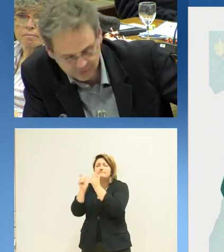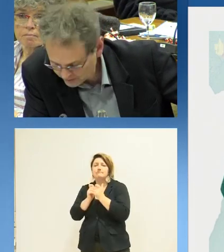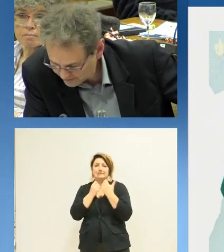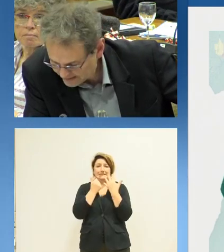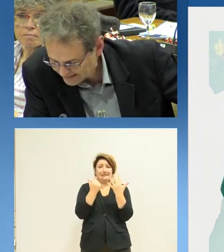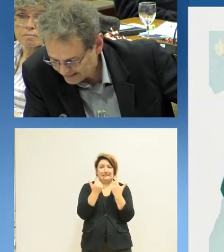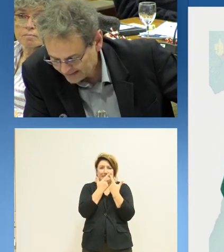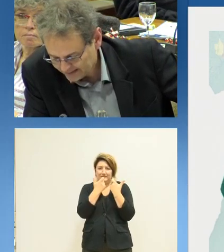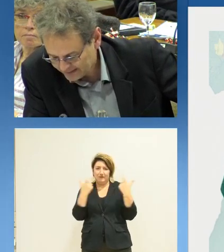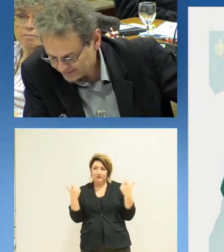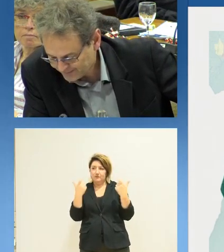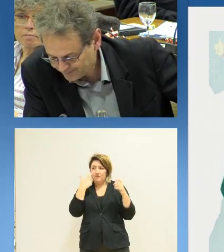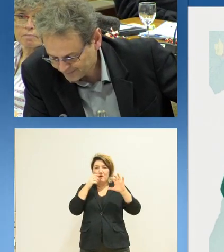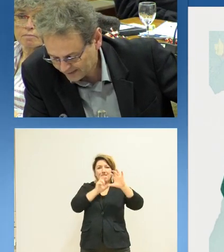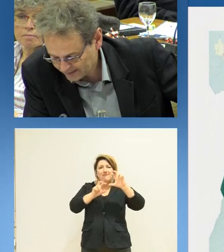cartographie